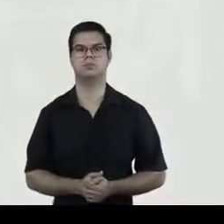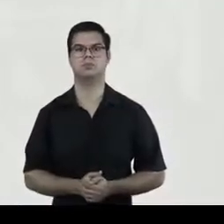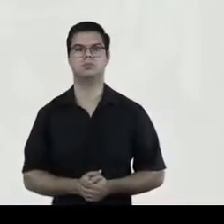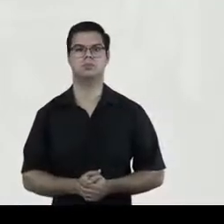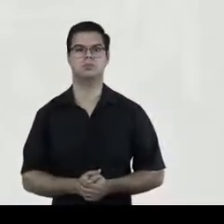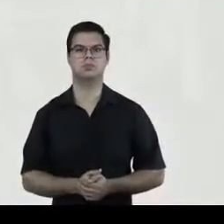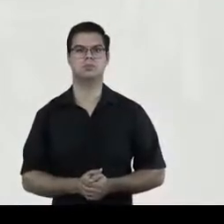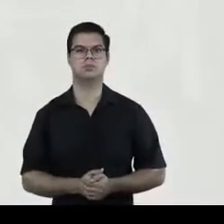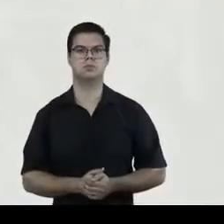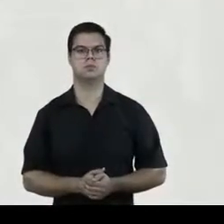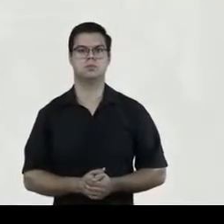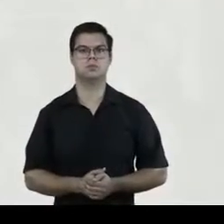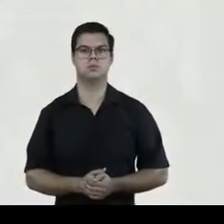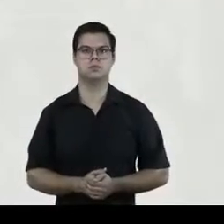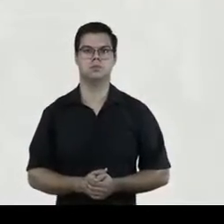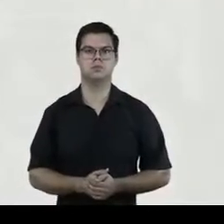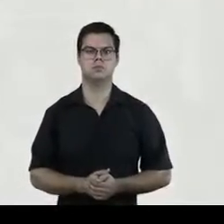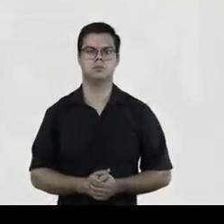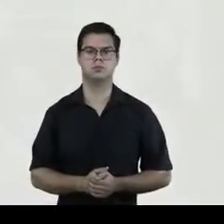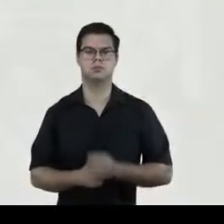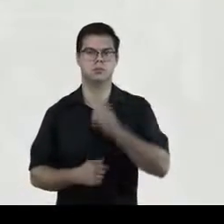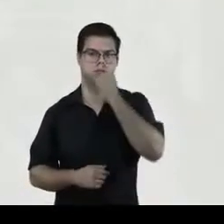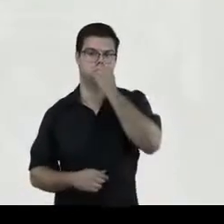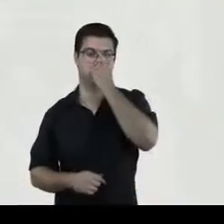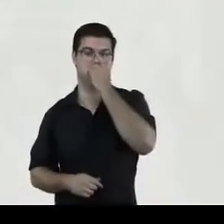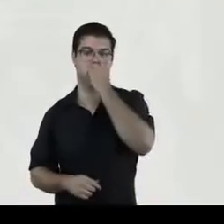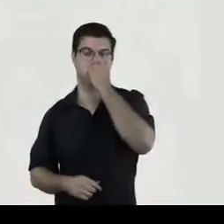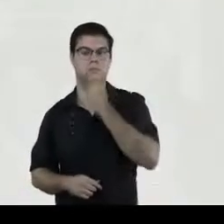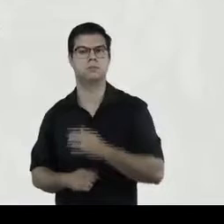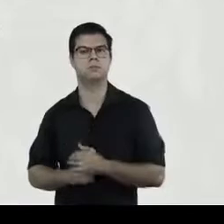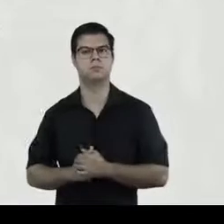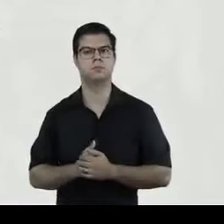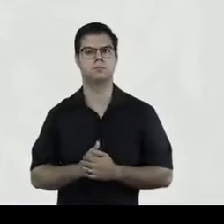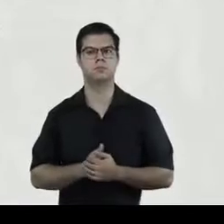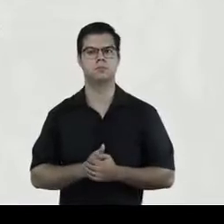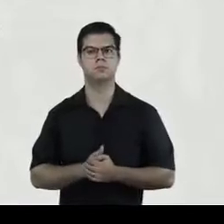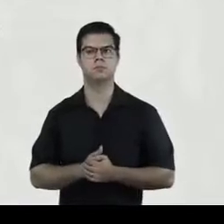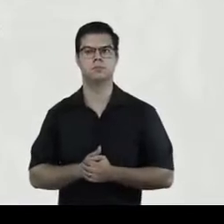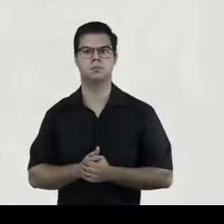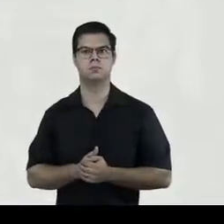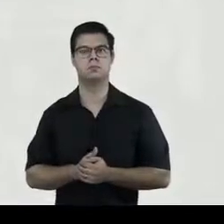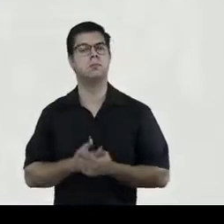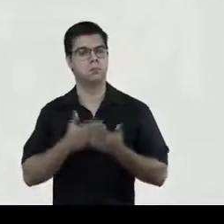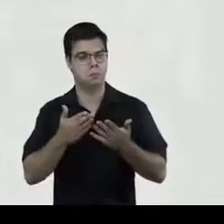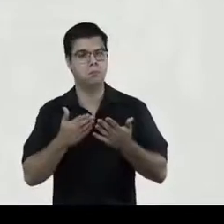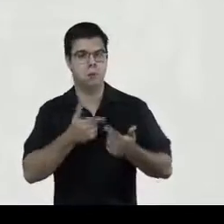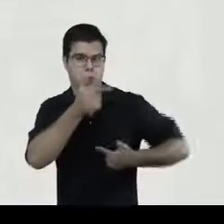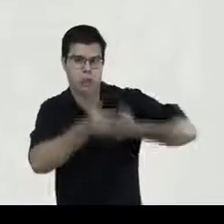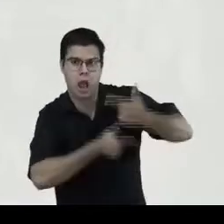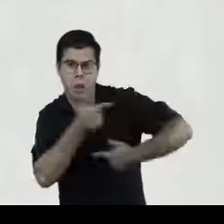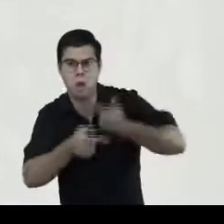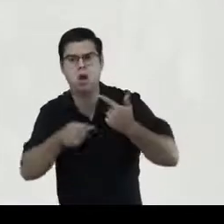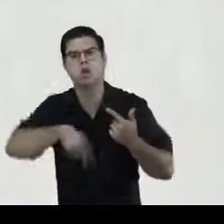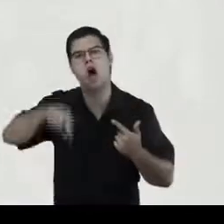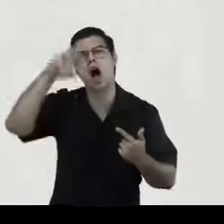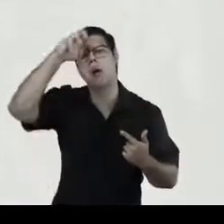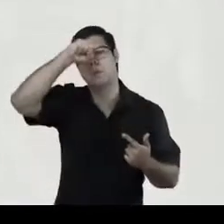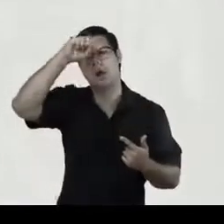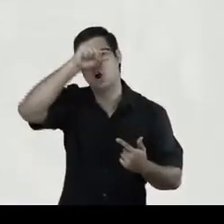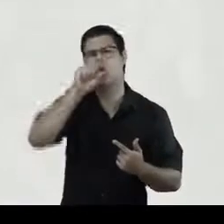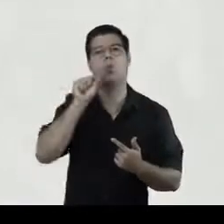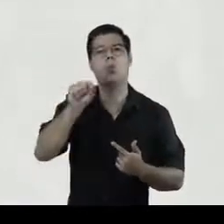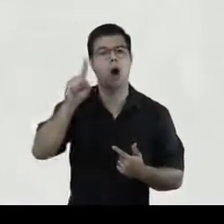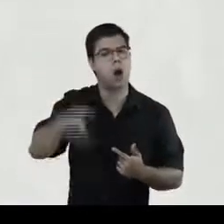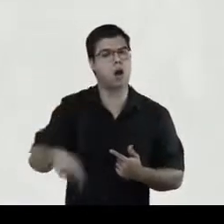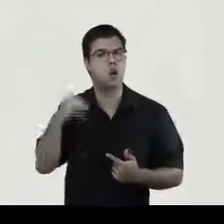Was wir bei diesem Vorhaben gelernt haben, ist, dass es absolut wichtig ist, dass diese Trainingsdaten